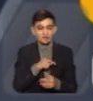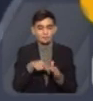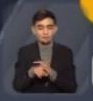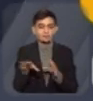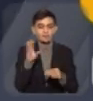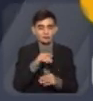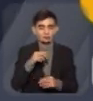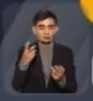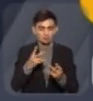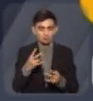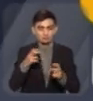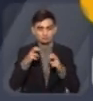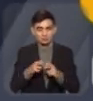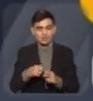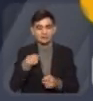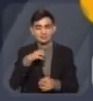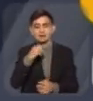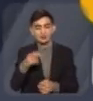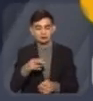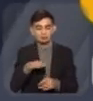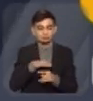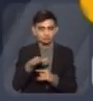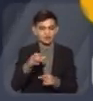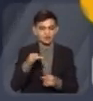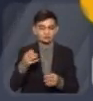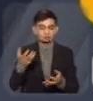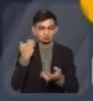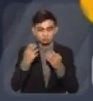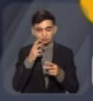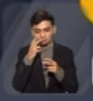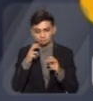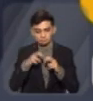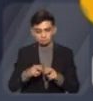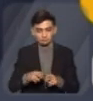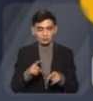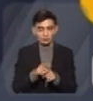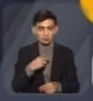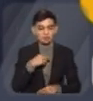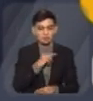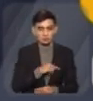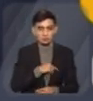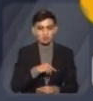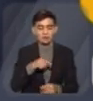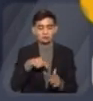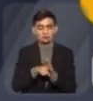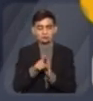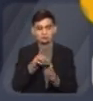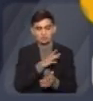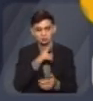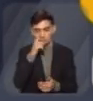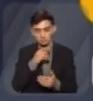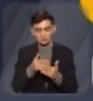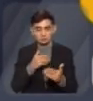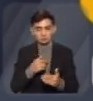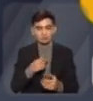үшін складқа қоямыз. Просмотр жасаймыз. Не жұмысты біз уже маусым айынан бастап істеп отырмыз оны.